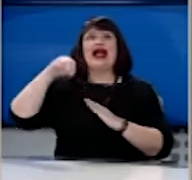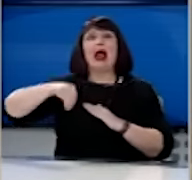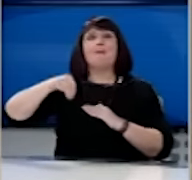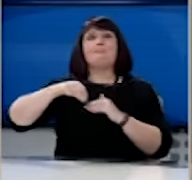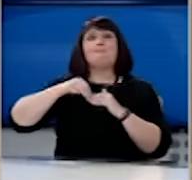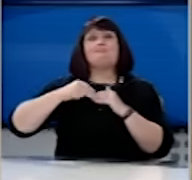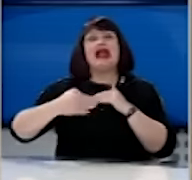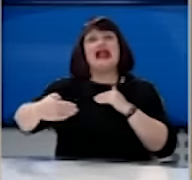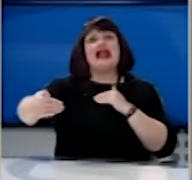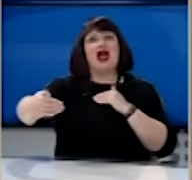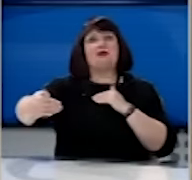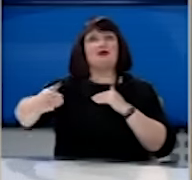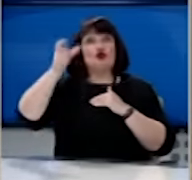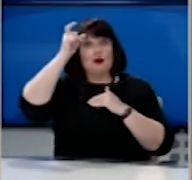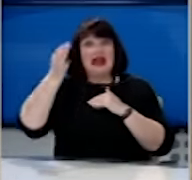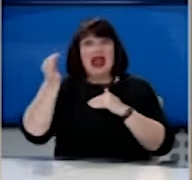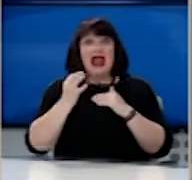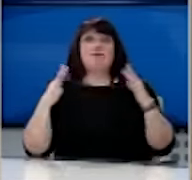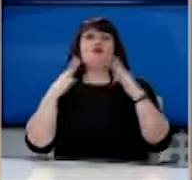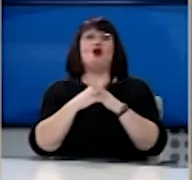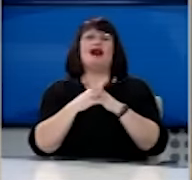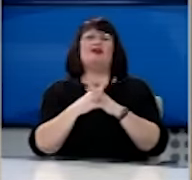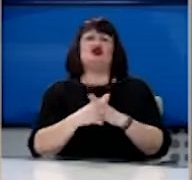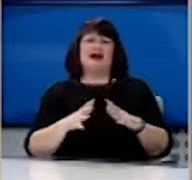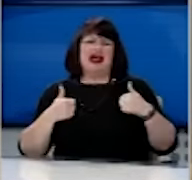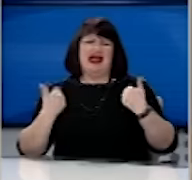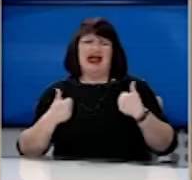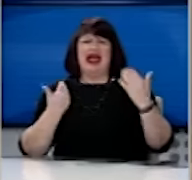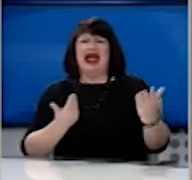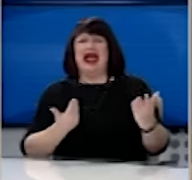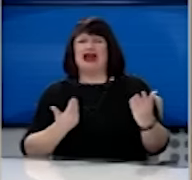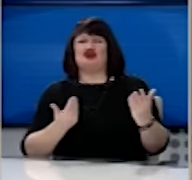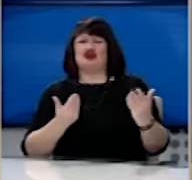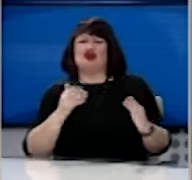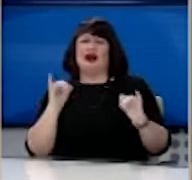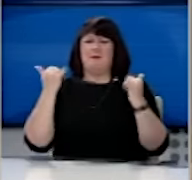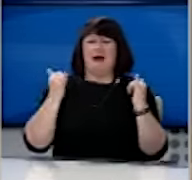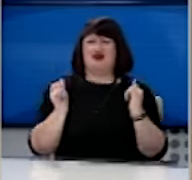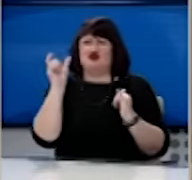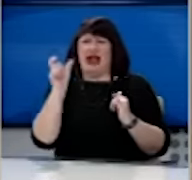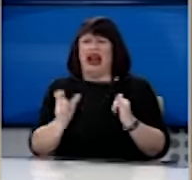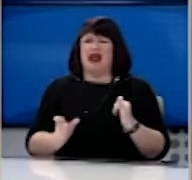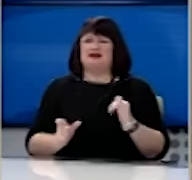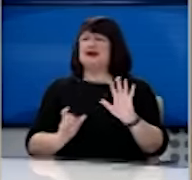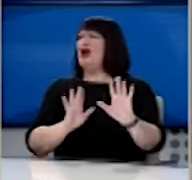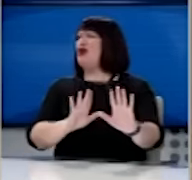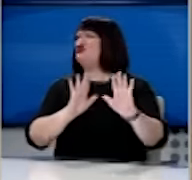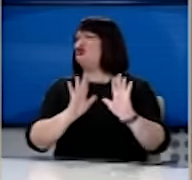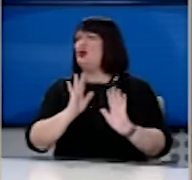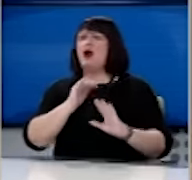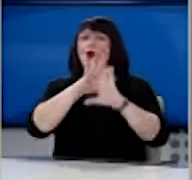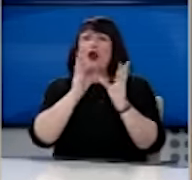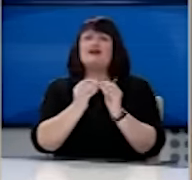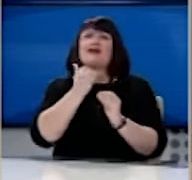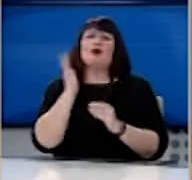μίλια. Και αφήστε τα λογοπαίγνια περί μισογεμάτου ποτηριού, γιατί όλα αυτά δεν μπορούν να